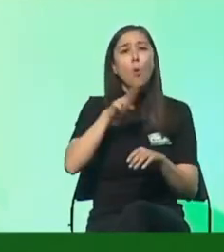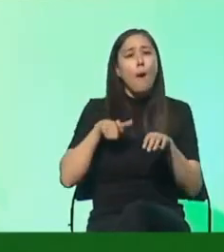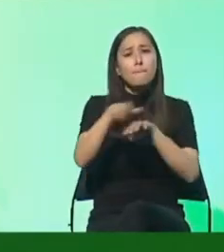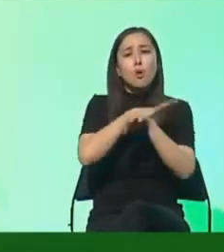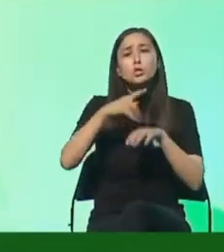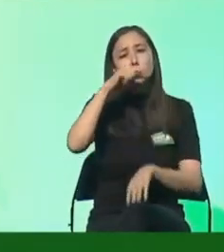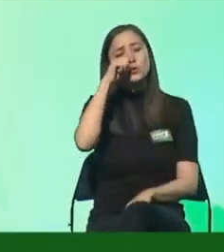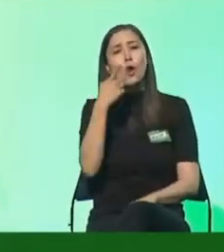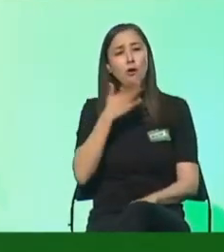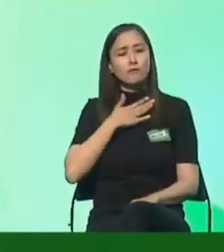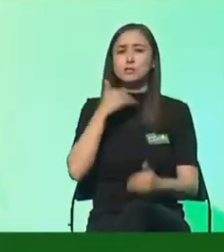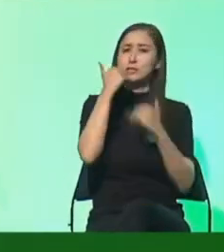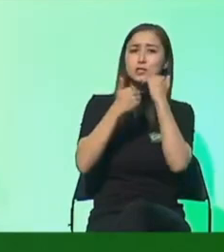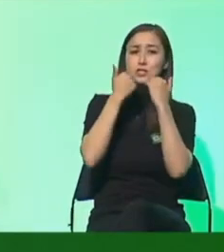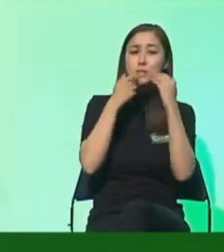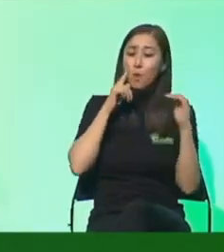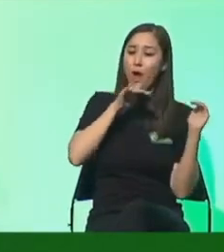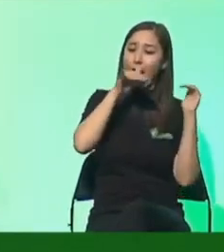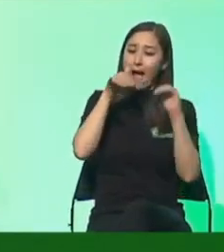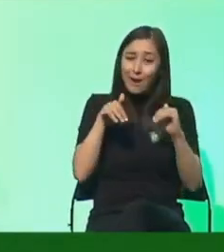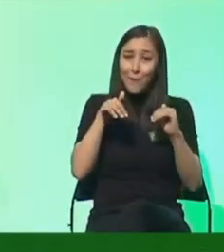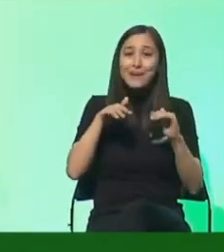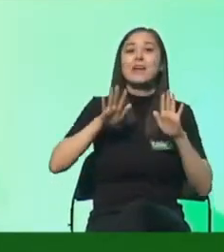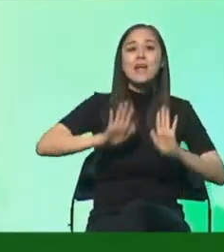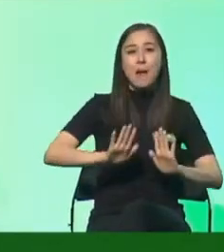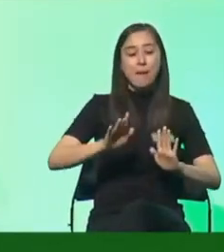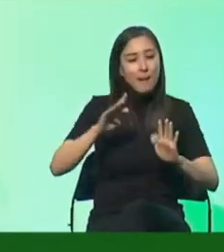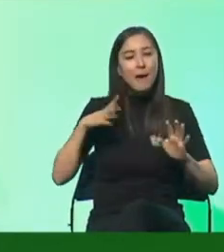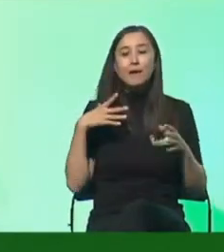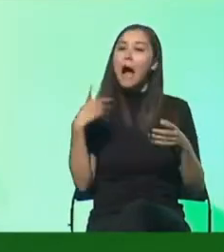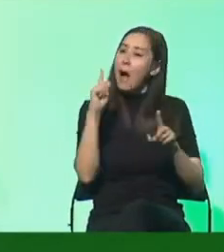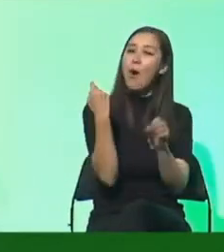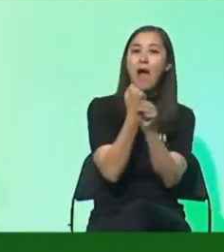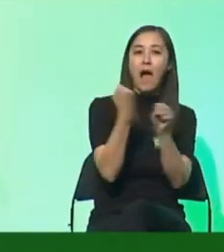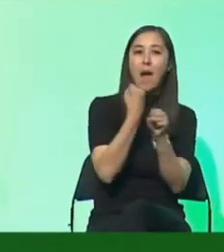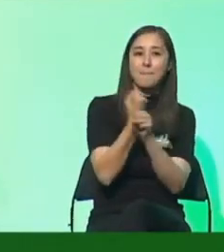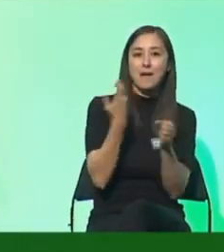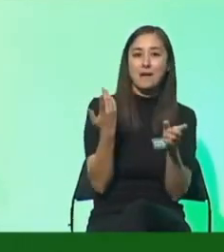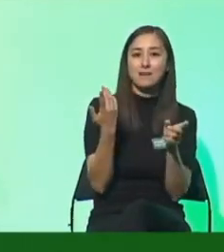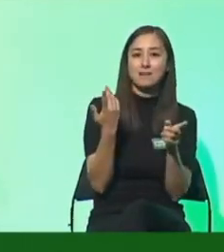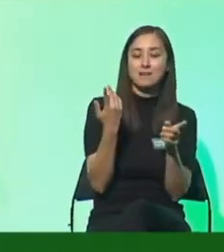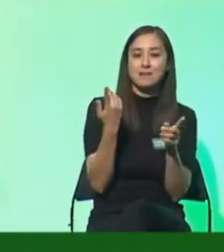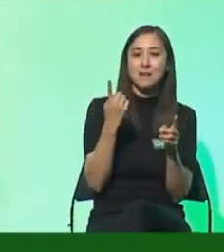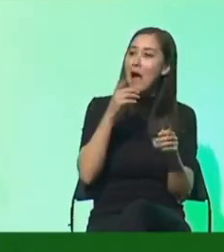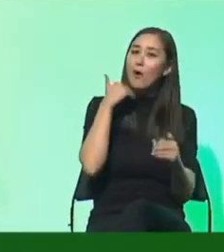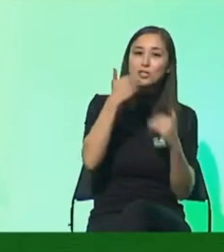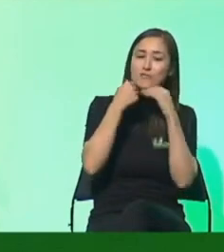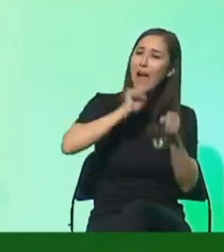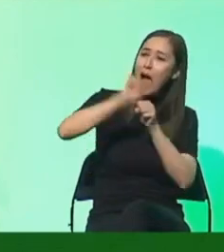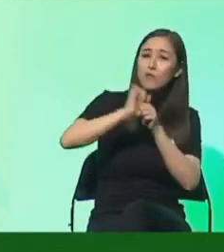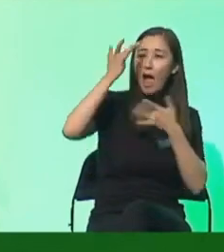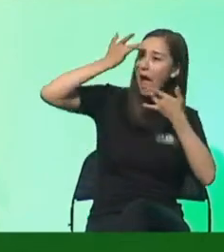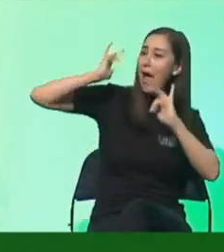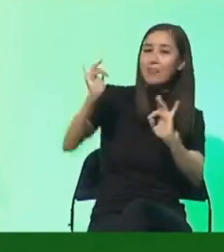Geschichte des Ankommens und des Hierbleibens, des Anpackens und des Mitmachens. Aber ja, es ist auch eine Geschichte des Kampfes um